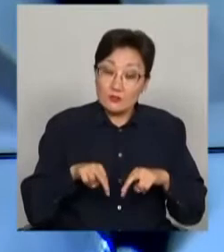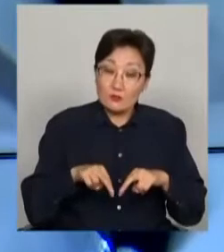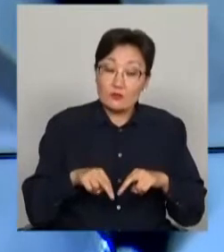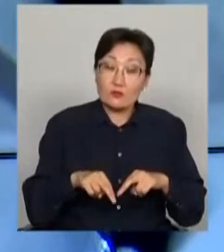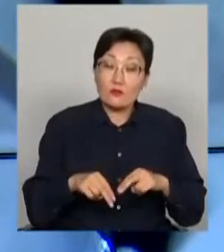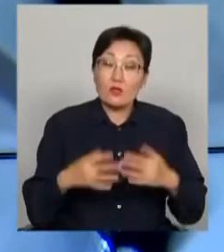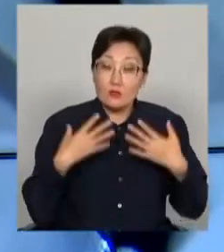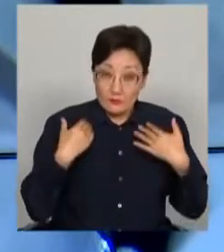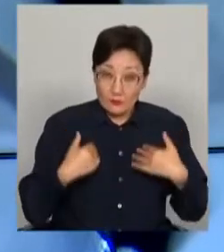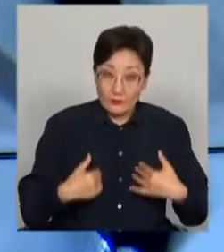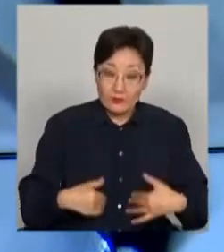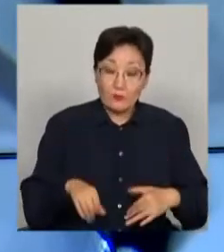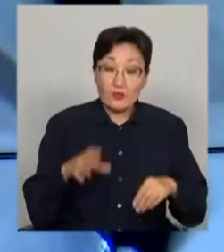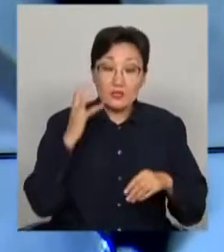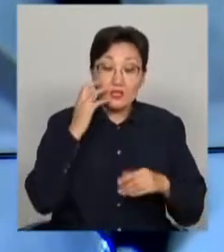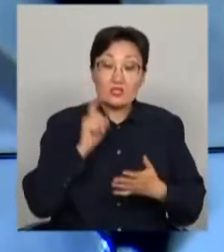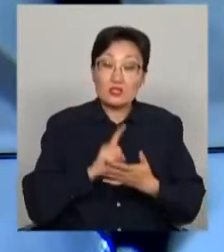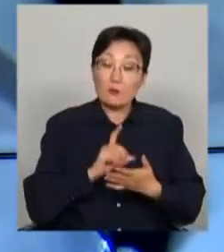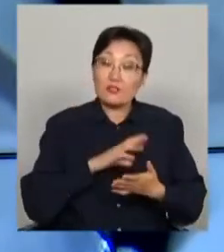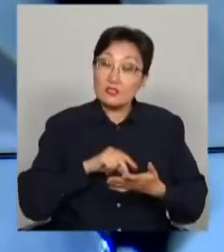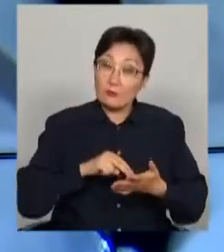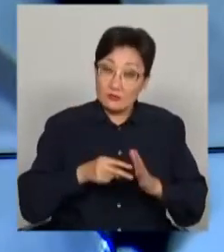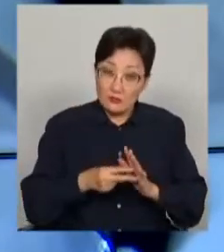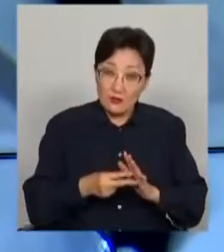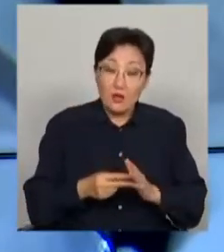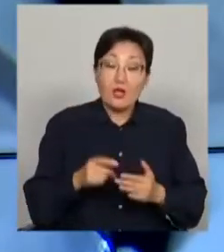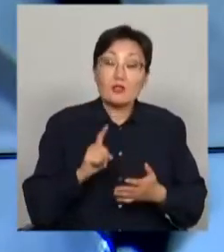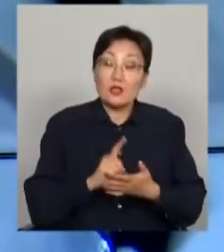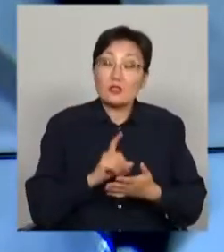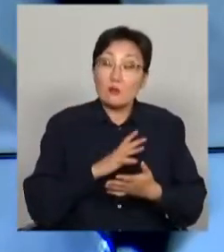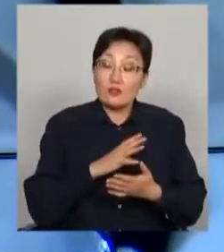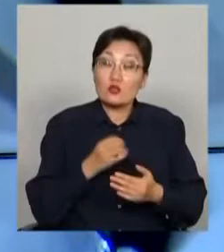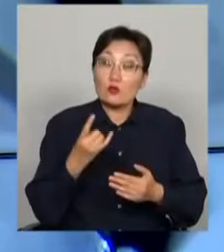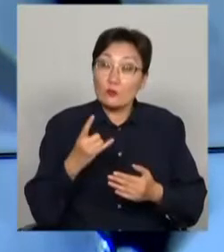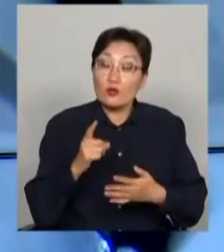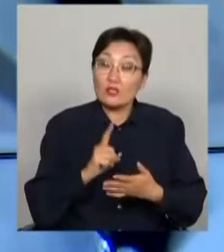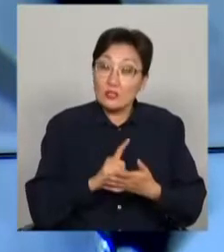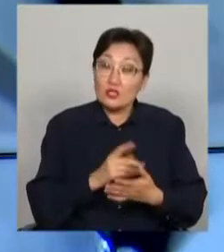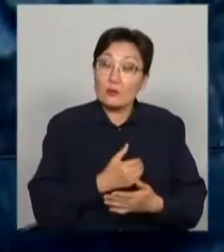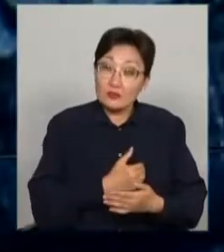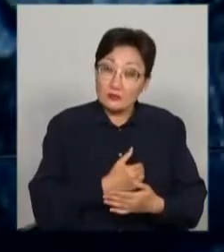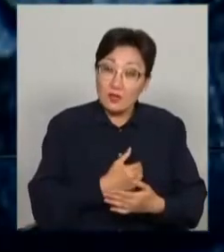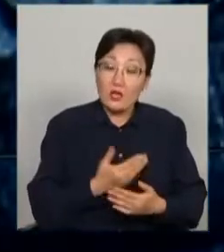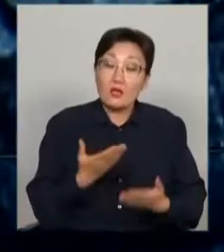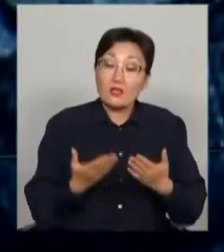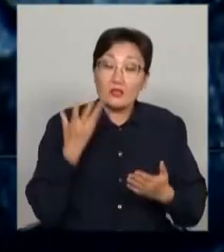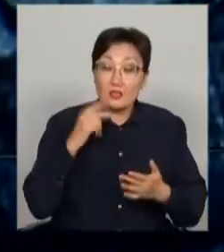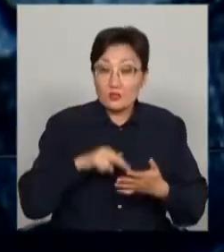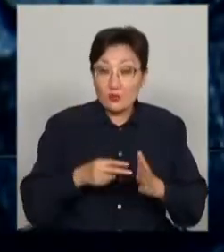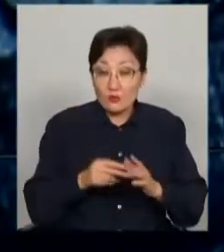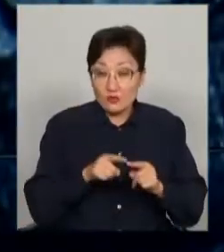обследовать свое здоровье. И беременность должна быть запланированная, она должна быть желанная. И затем, когда она запланирует,